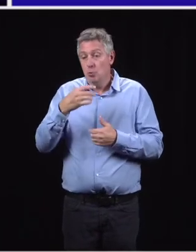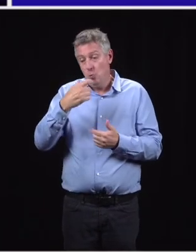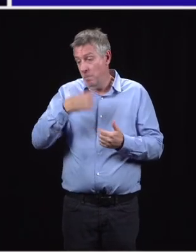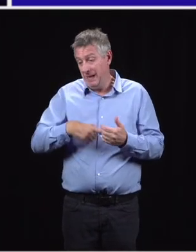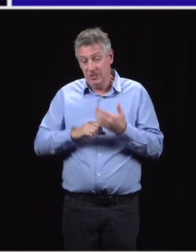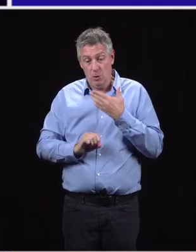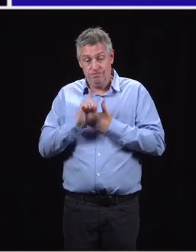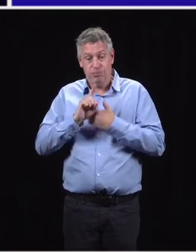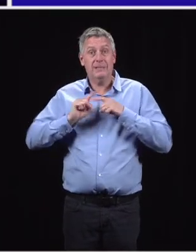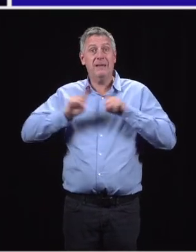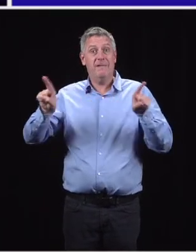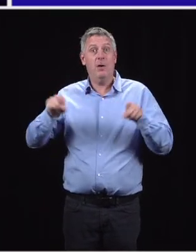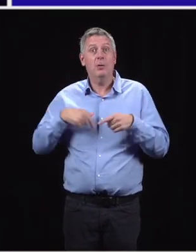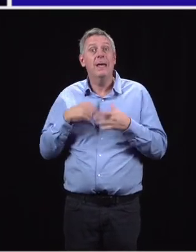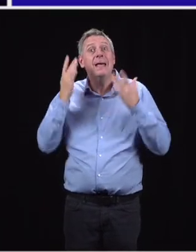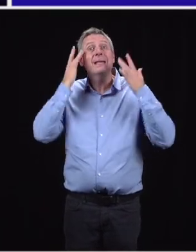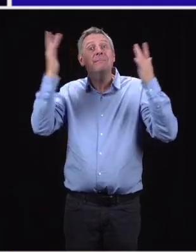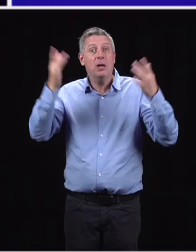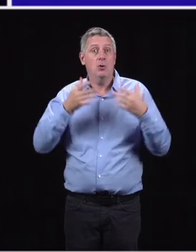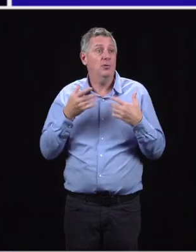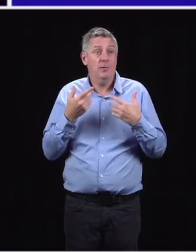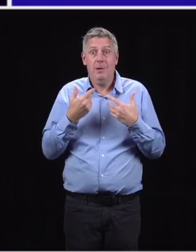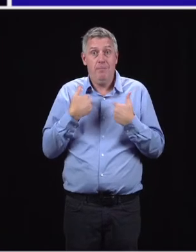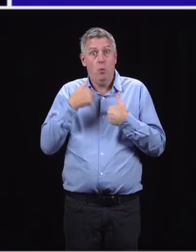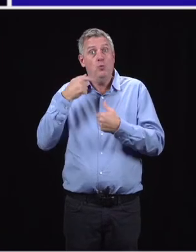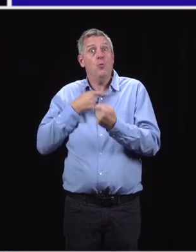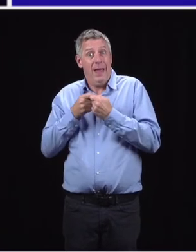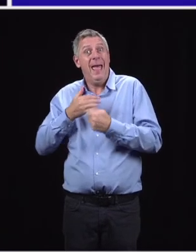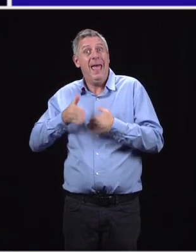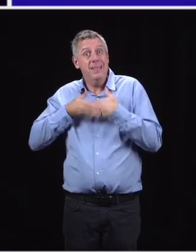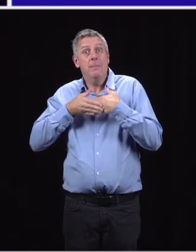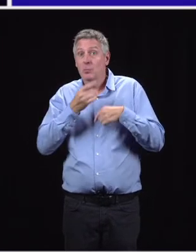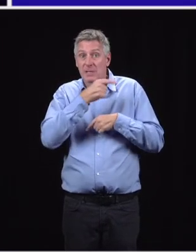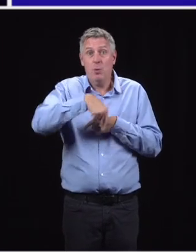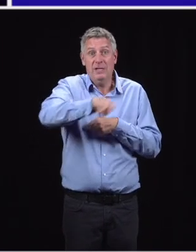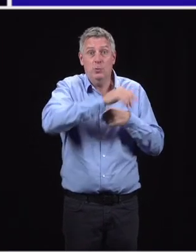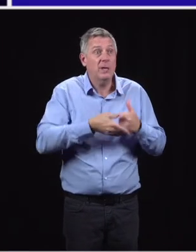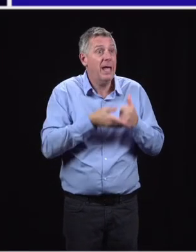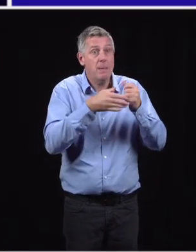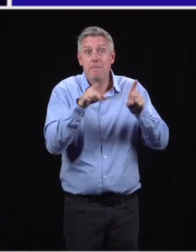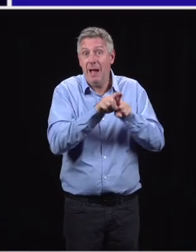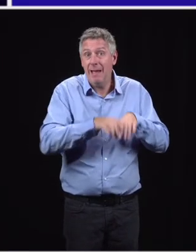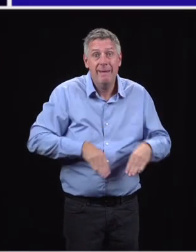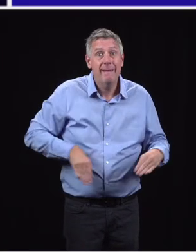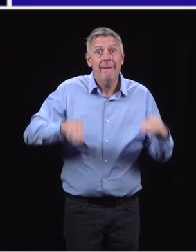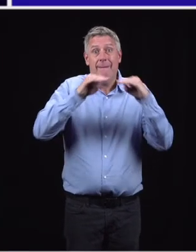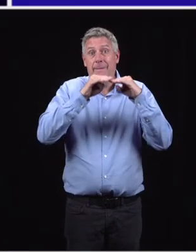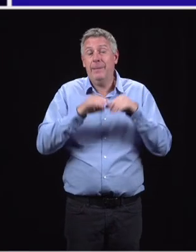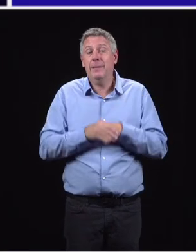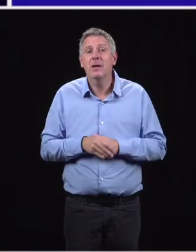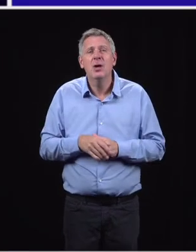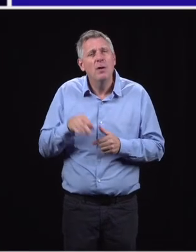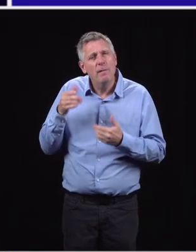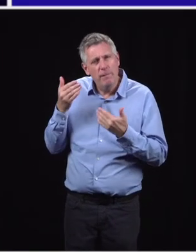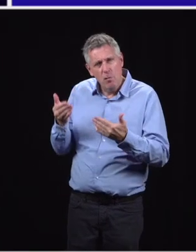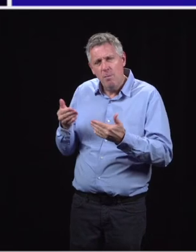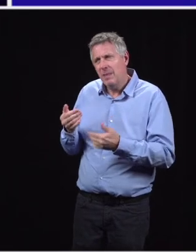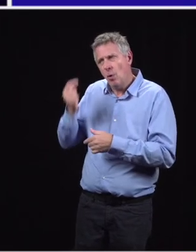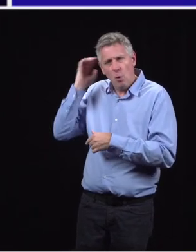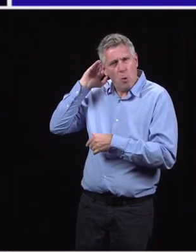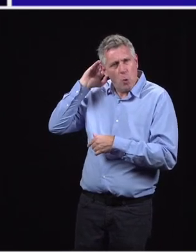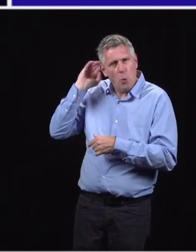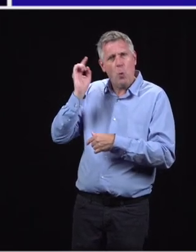bah elle vaut pour tout le monde et elle aide à tout le monde aujourd'hui vous avez conscience d'être un rôle modèle oui